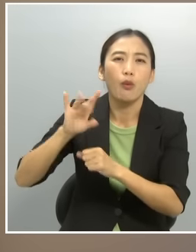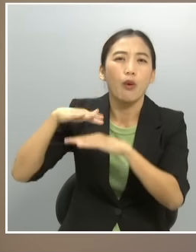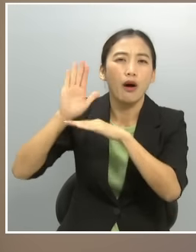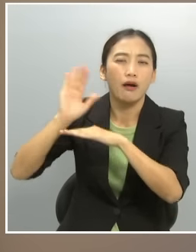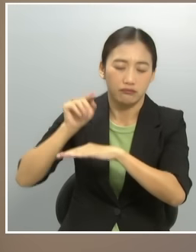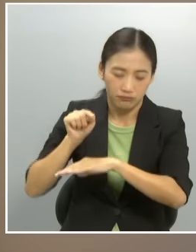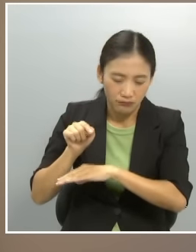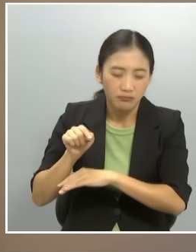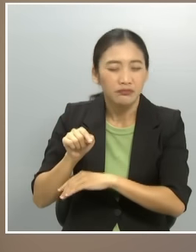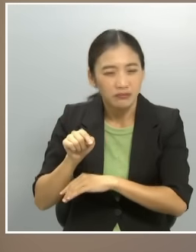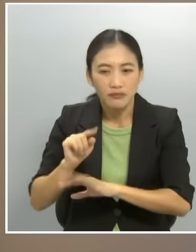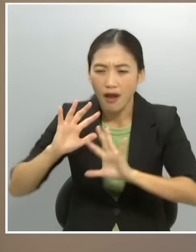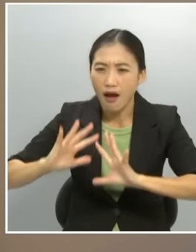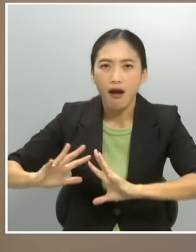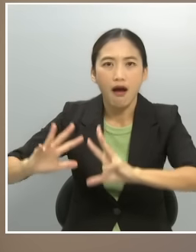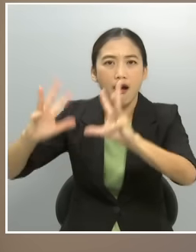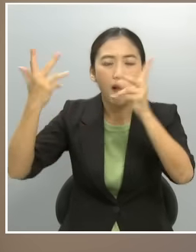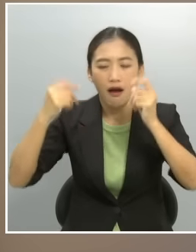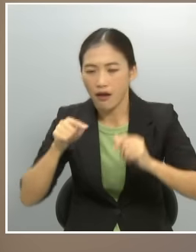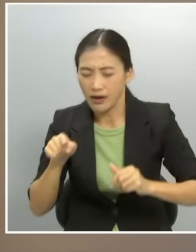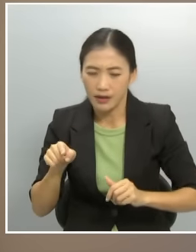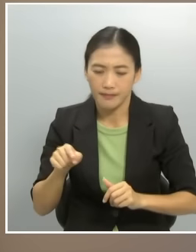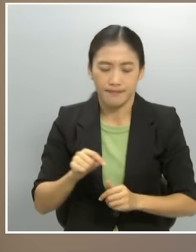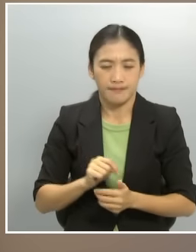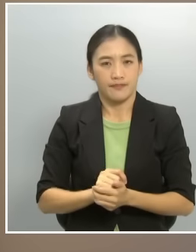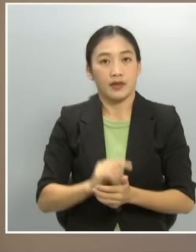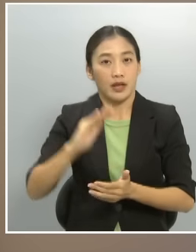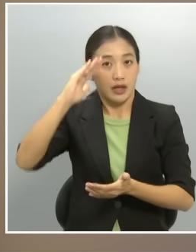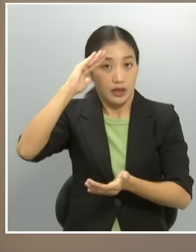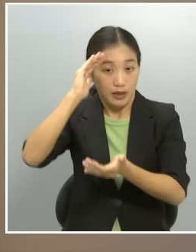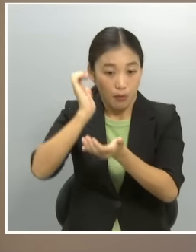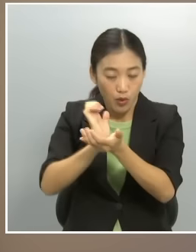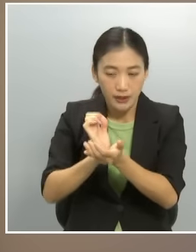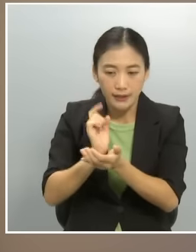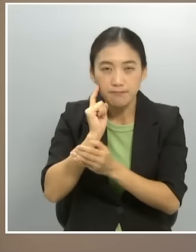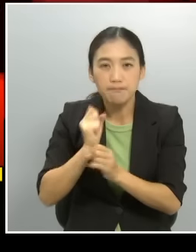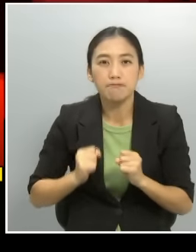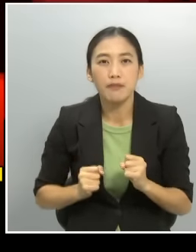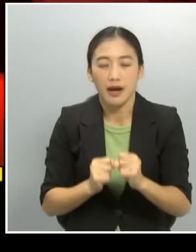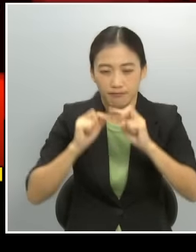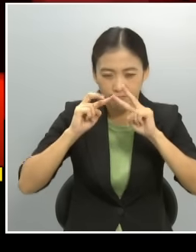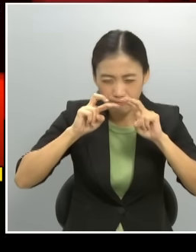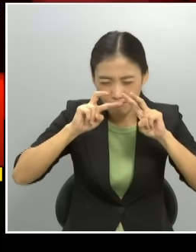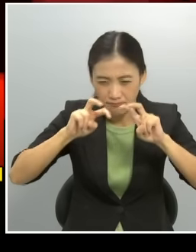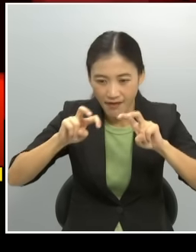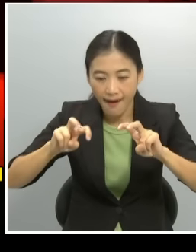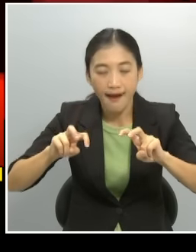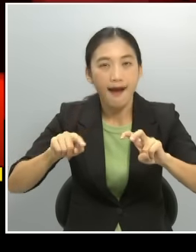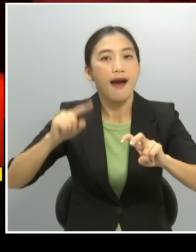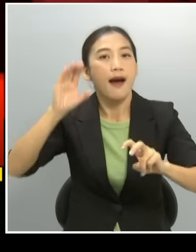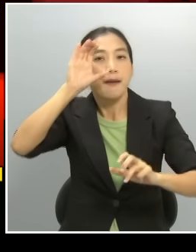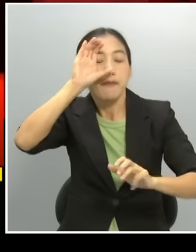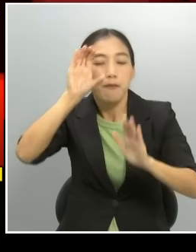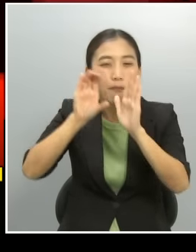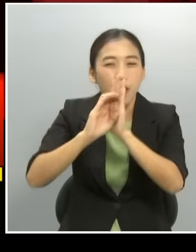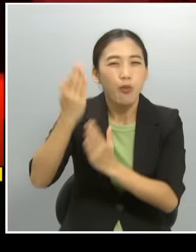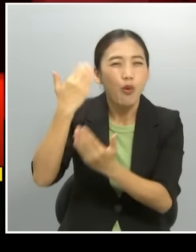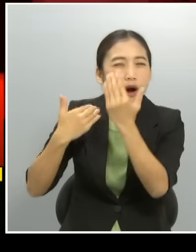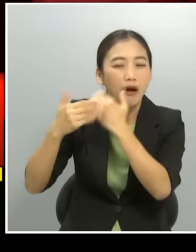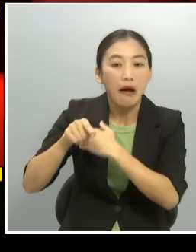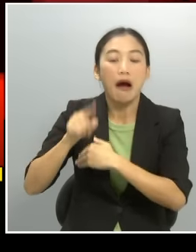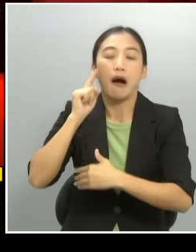ำรวจเองเนี่ยนะฮะซึ่งเป็นตำรวจสืบสวนนครบาลเนี่ยนะครับก็ตามแกะรอยแล้วครับจนกระทั่งทราบนะครับว่าภาพโบราณทั้งหมดเนี่ยถูกขายให้กับทางพ่อ